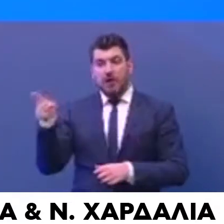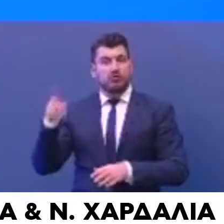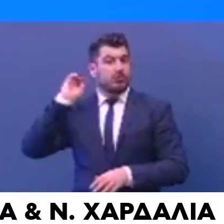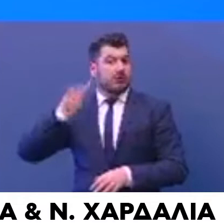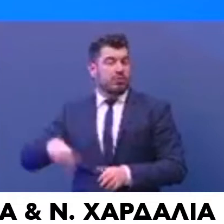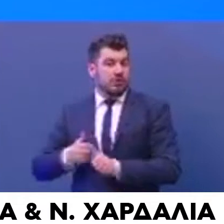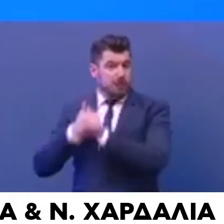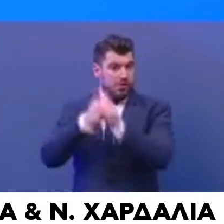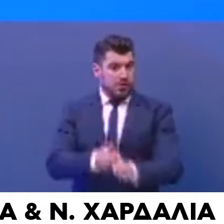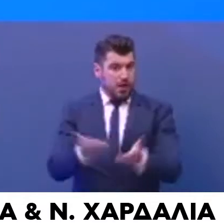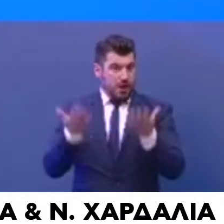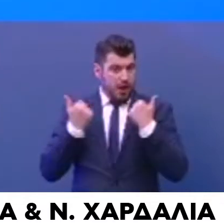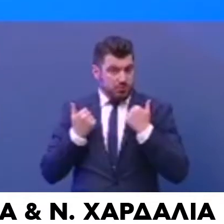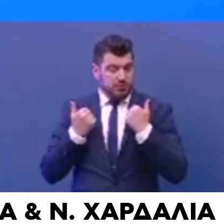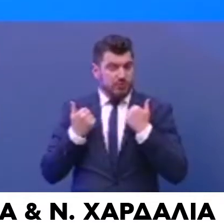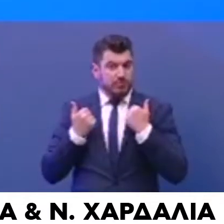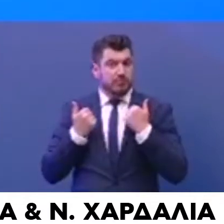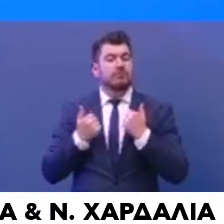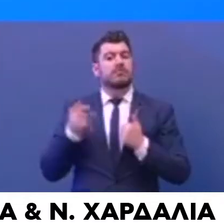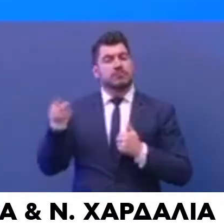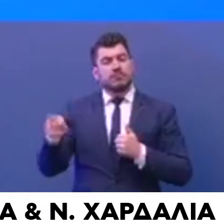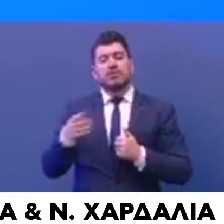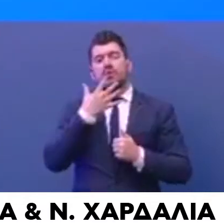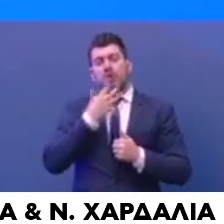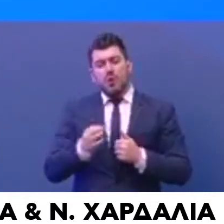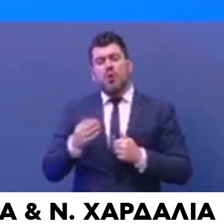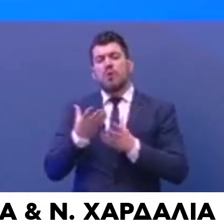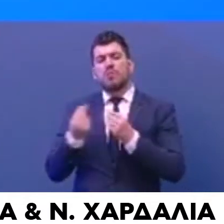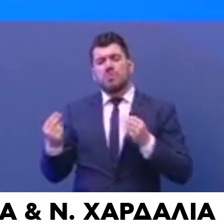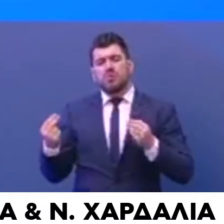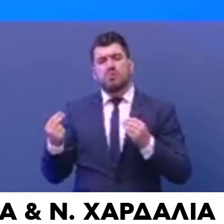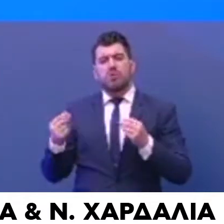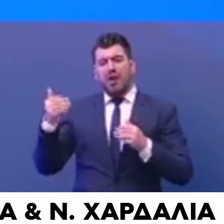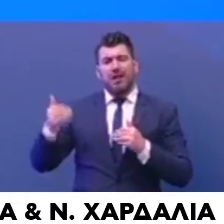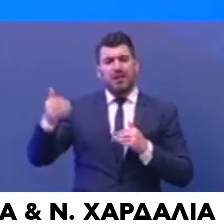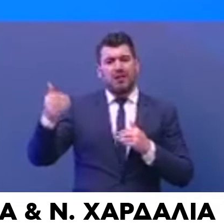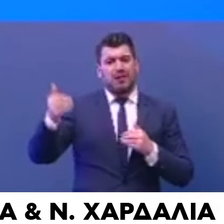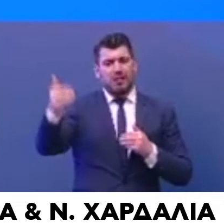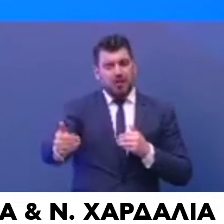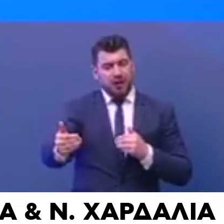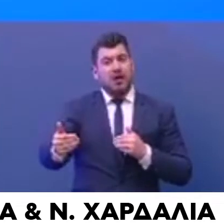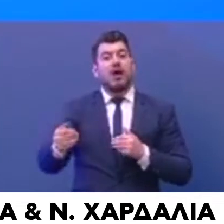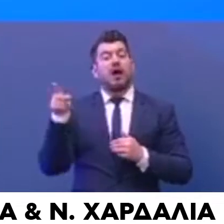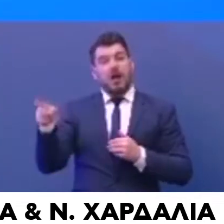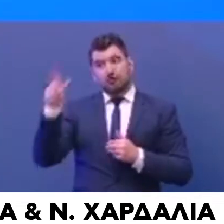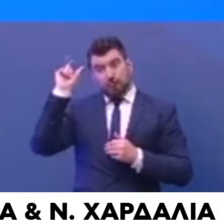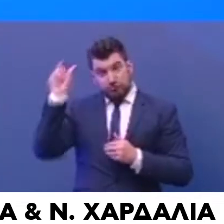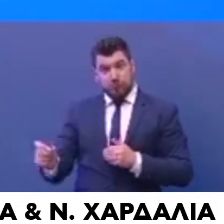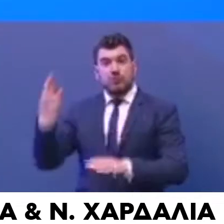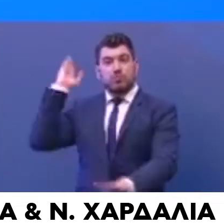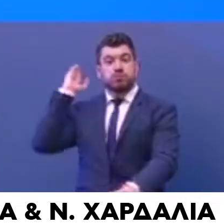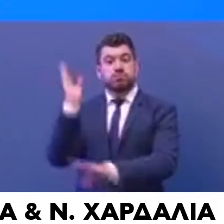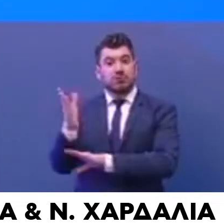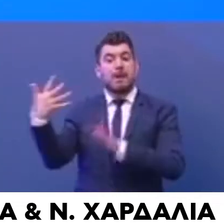αυτή, συμπεριλαμβανομένης της διαδοχικής σειράς των επιμέρους βημάτων για την εφαρμογή της, θα υφίσταται πρόστιμο